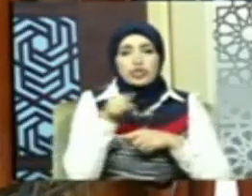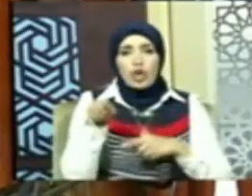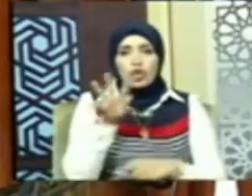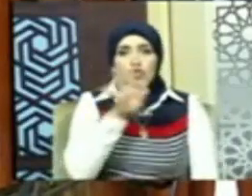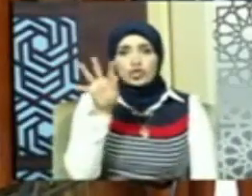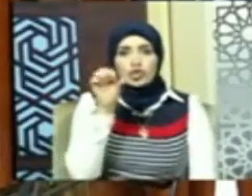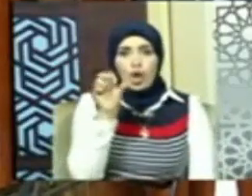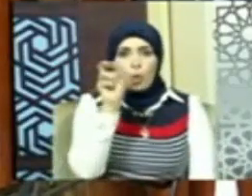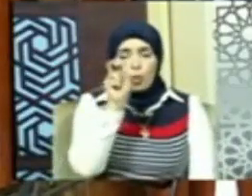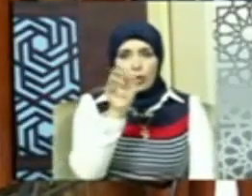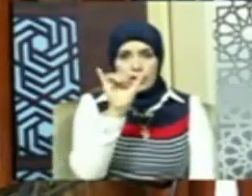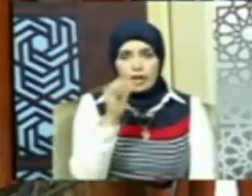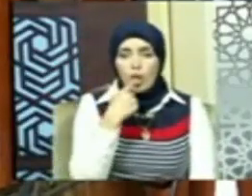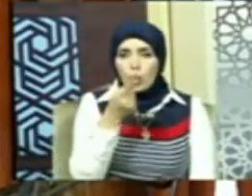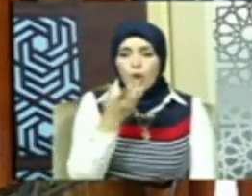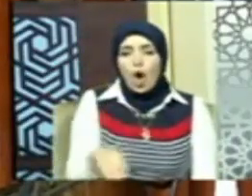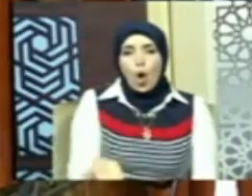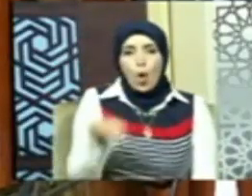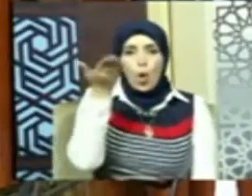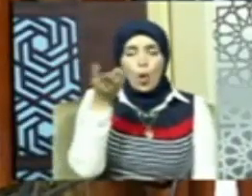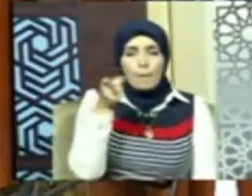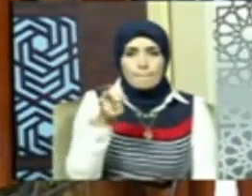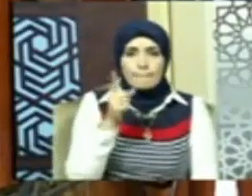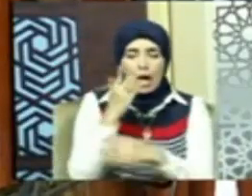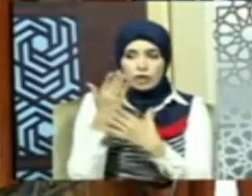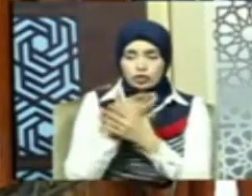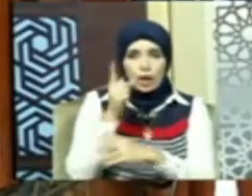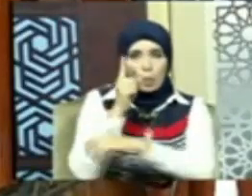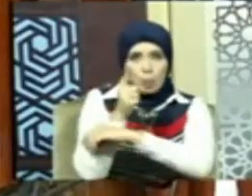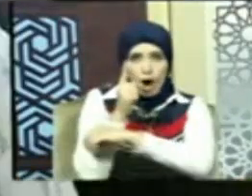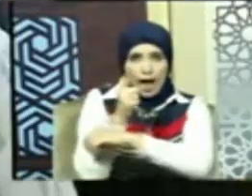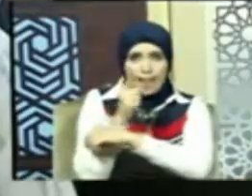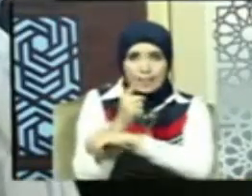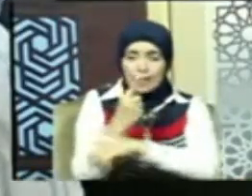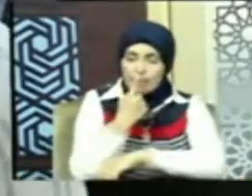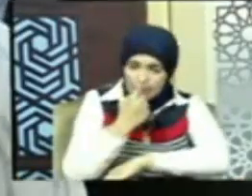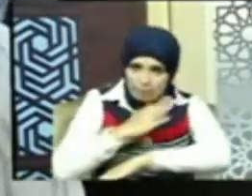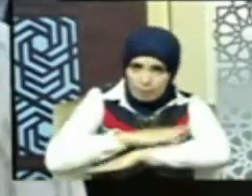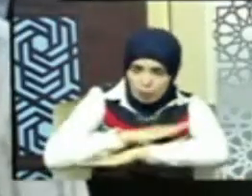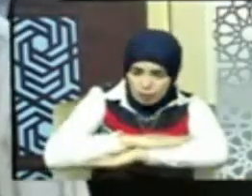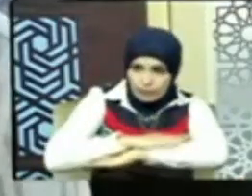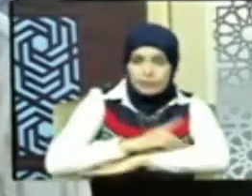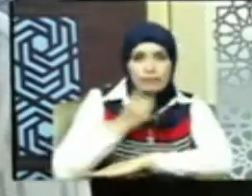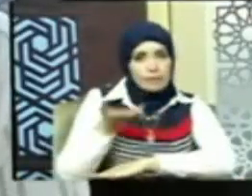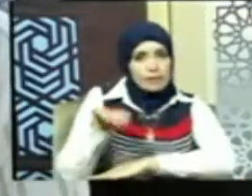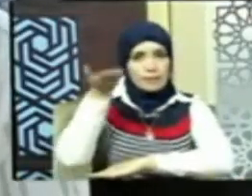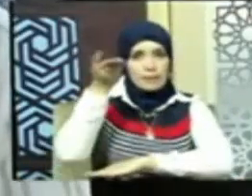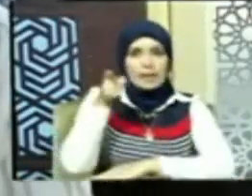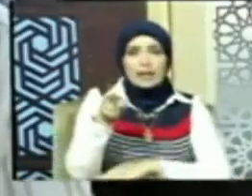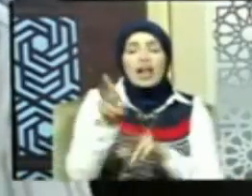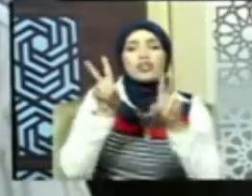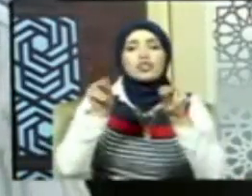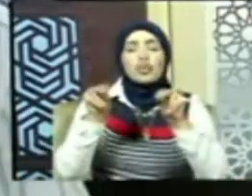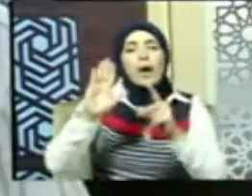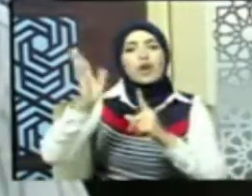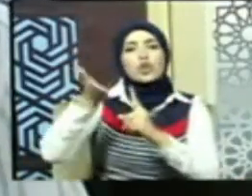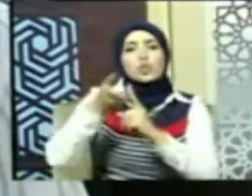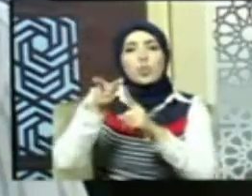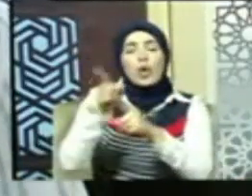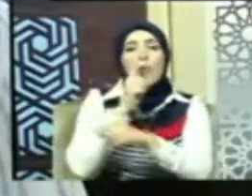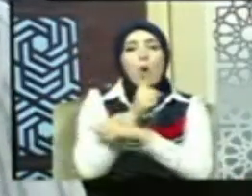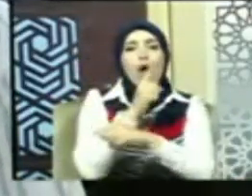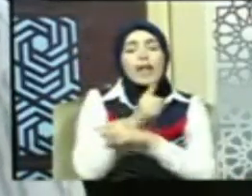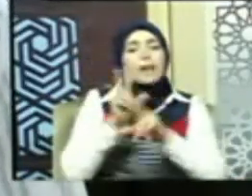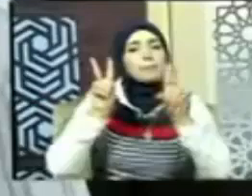التبجيلا، كاد المعلم أن يكون رسولا. فلا بد أن